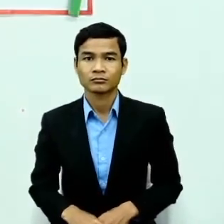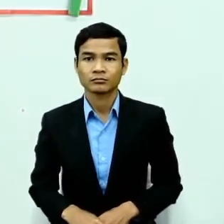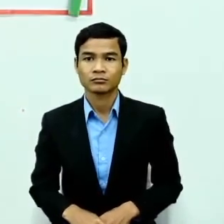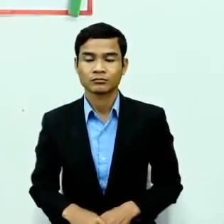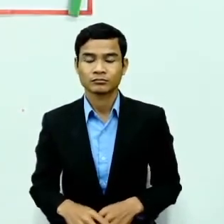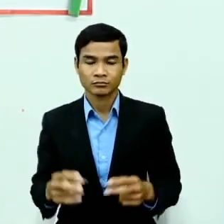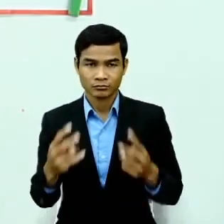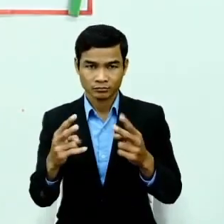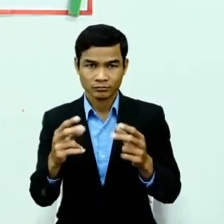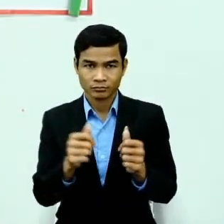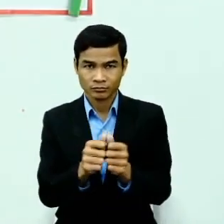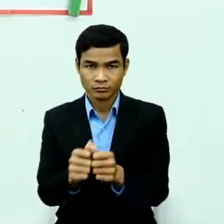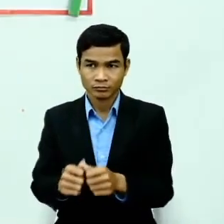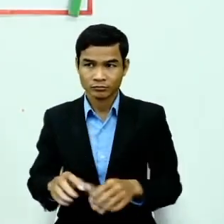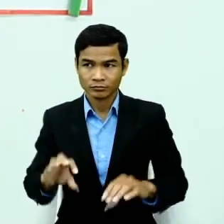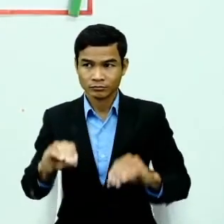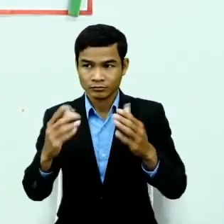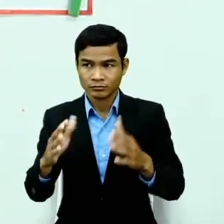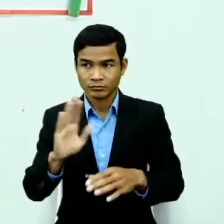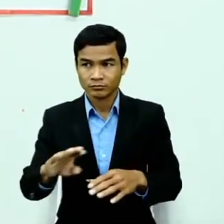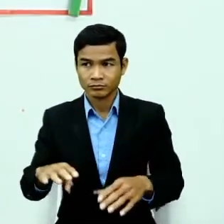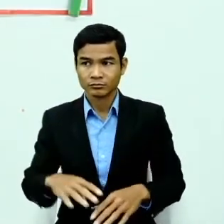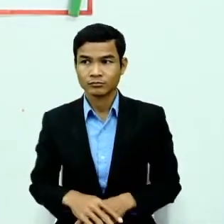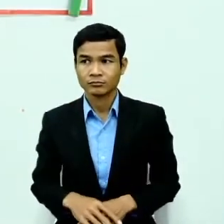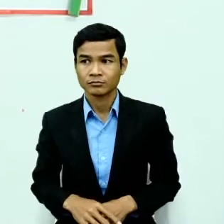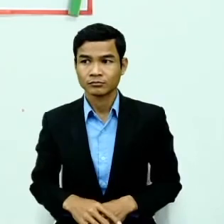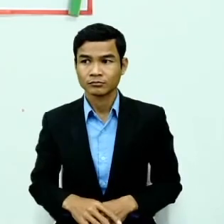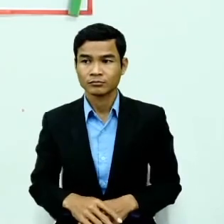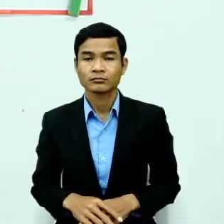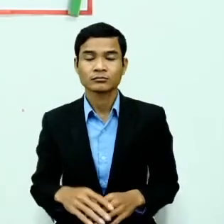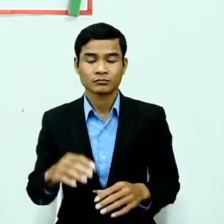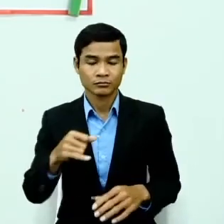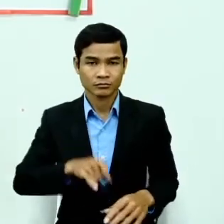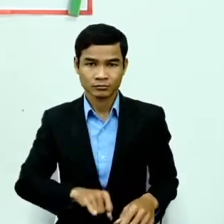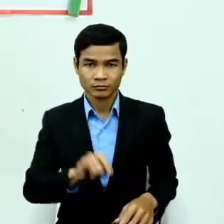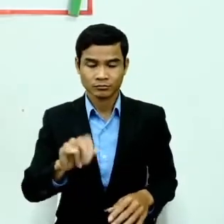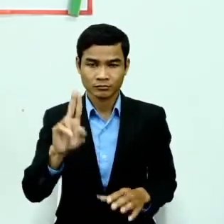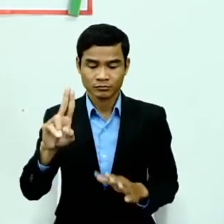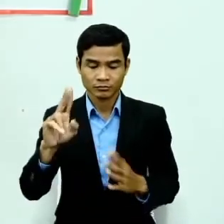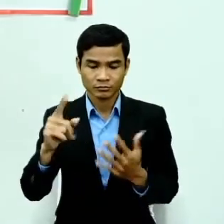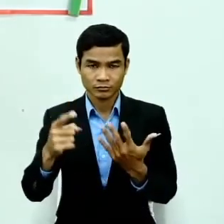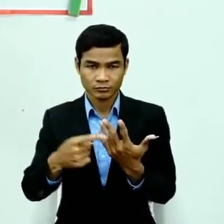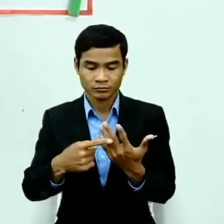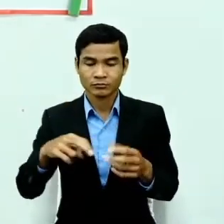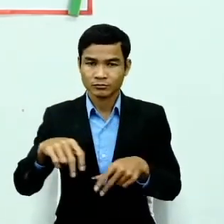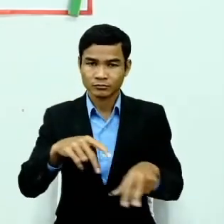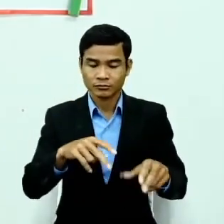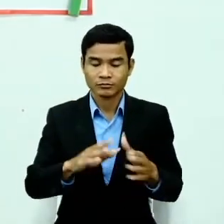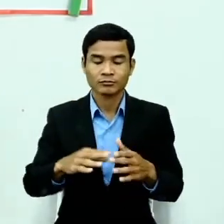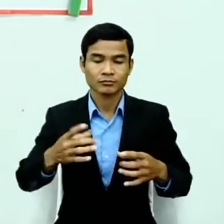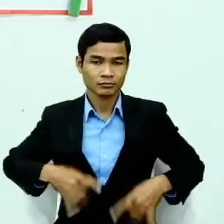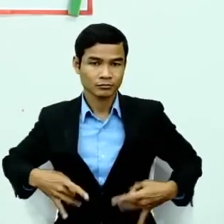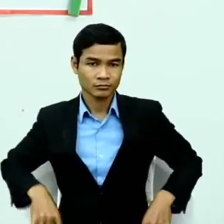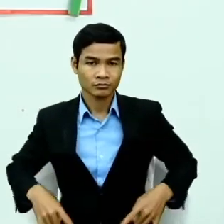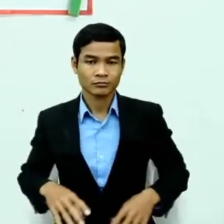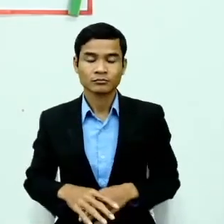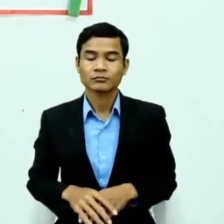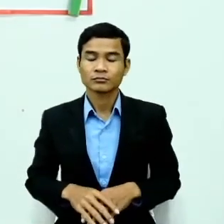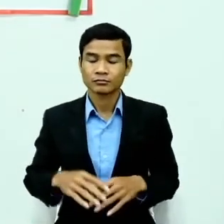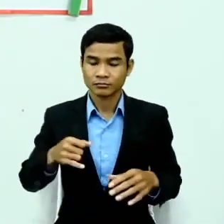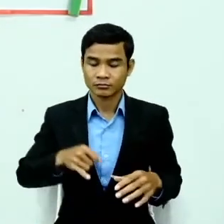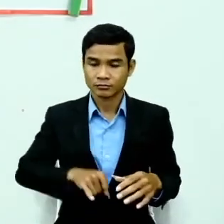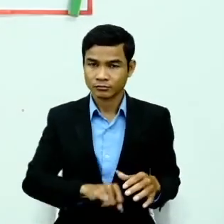chả tiếng toàn chỉ mùi nè cổ chai ấm đá lé lò chai